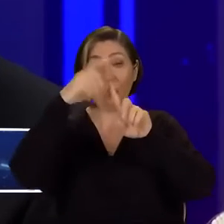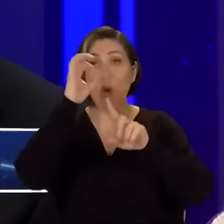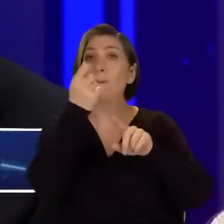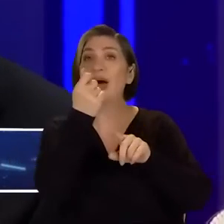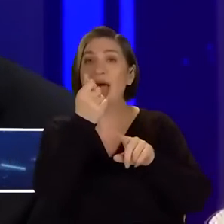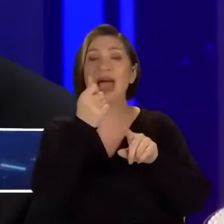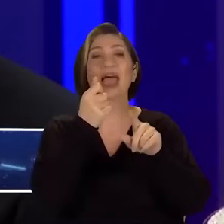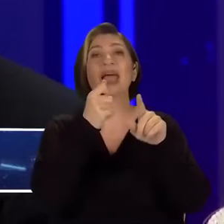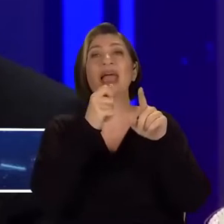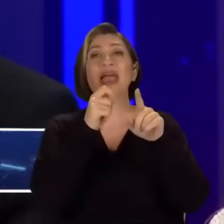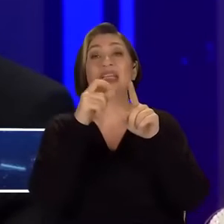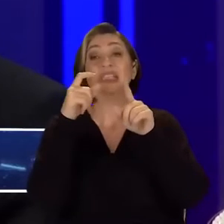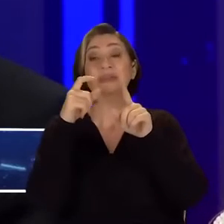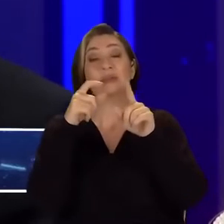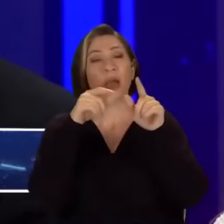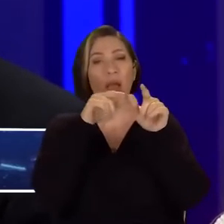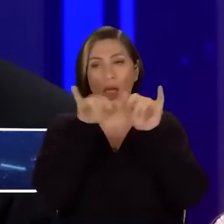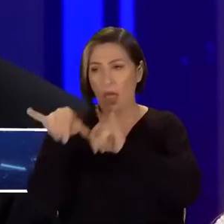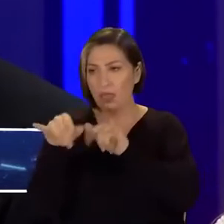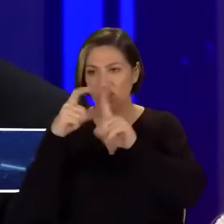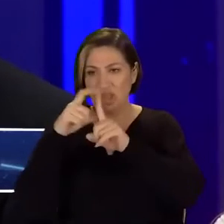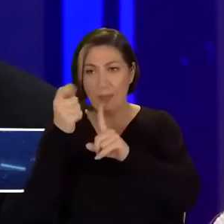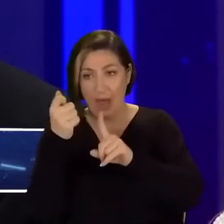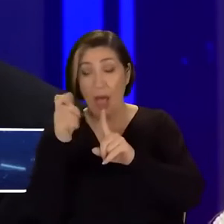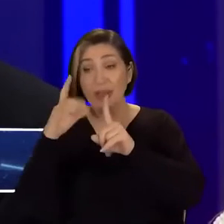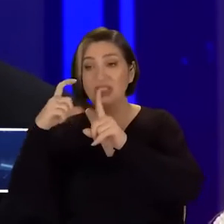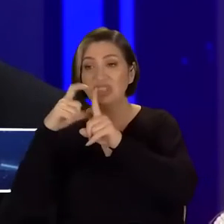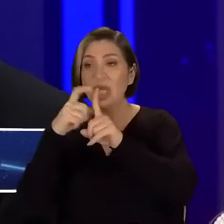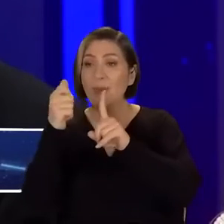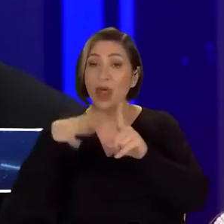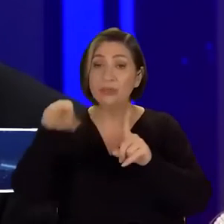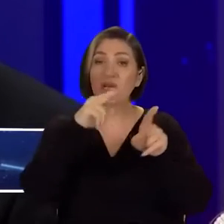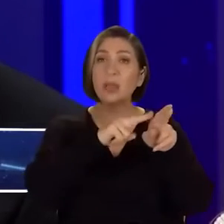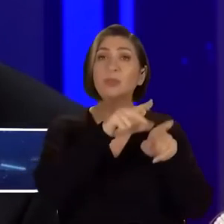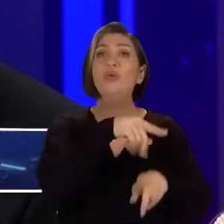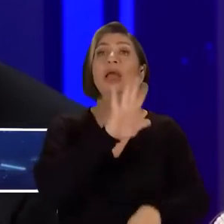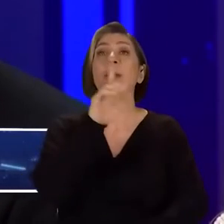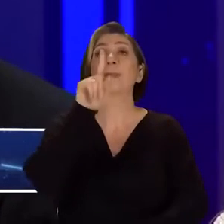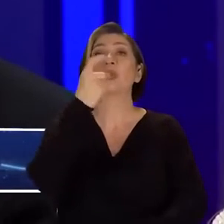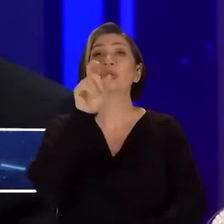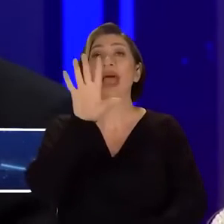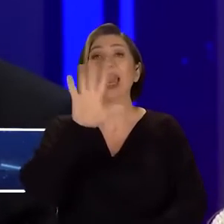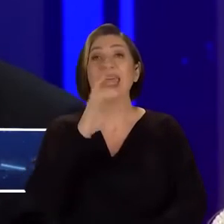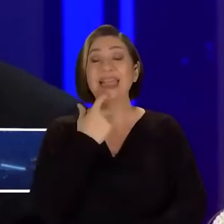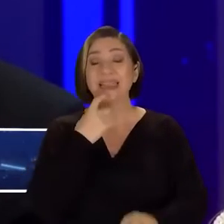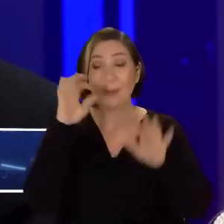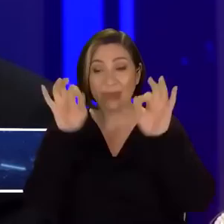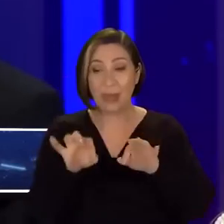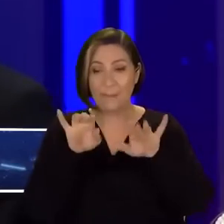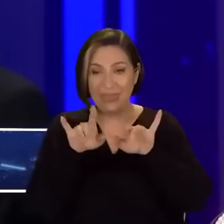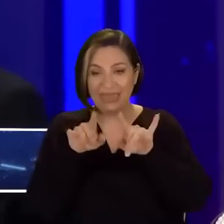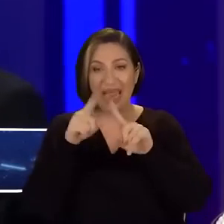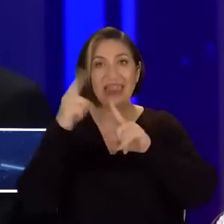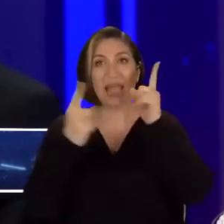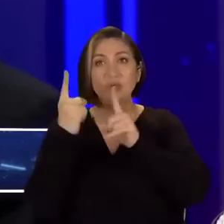bütün dijital paralar kripto değildir. İşte Çağla Hanım'ın söylediği gibi aslında 1950'lerden beri bilgisayar teknolojisi